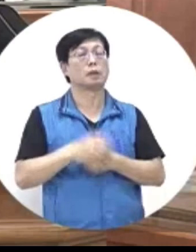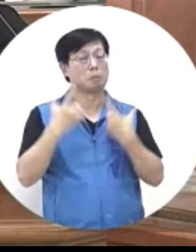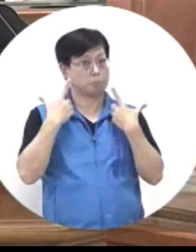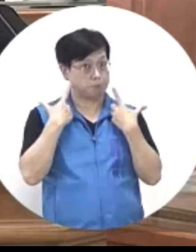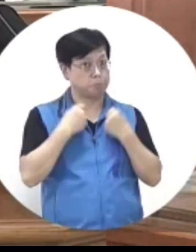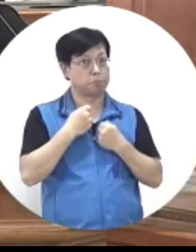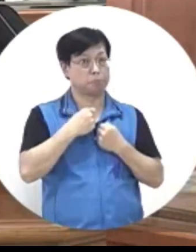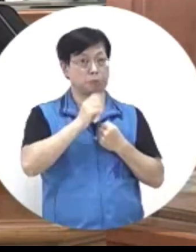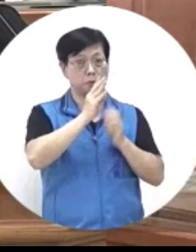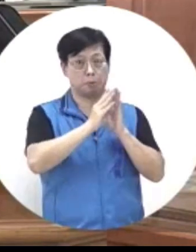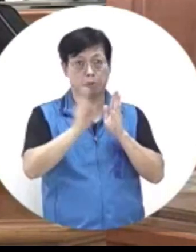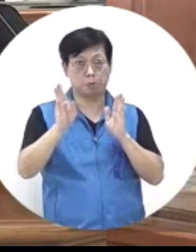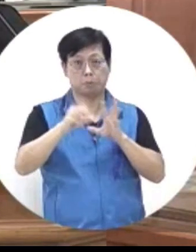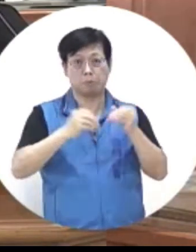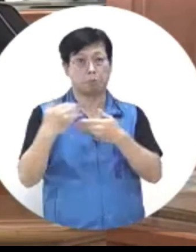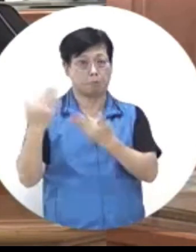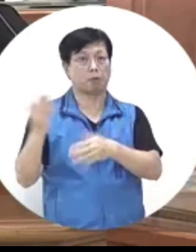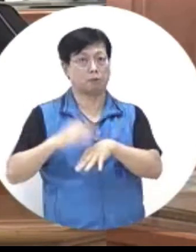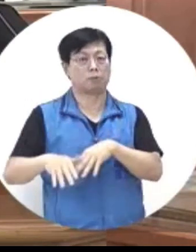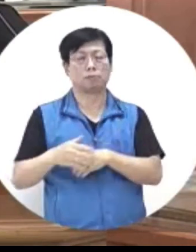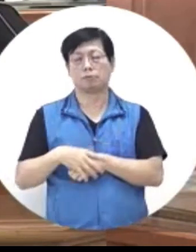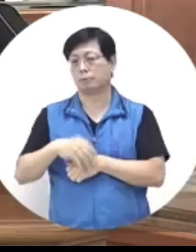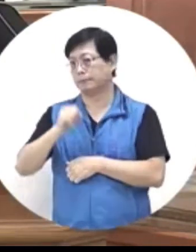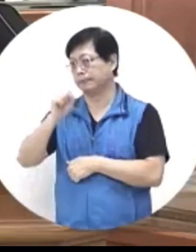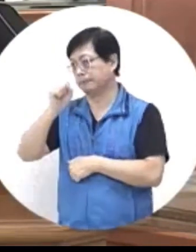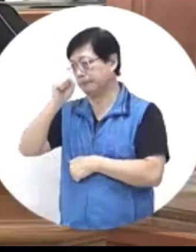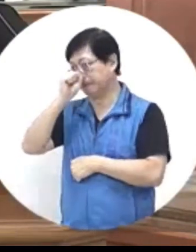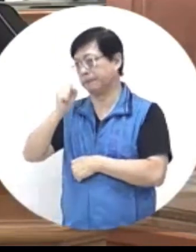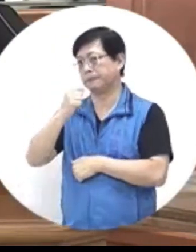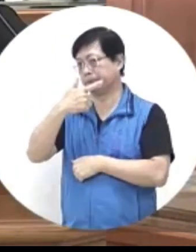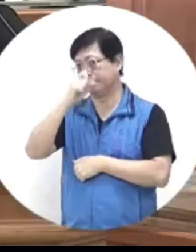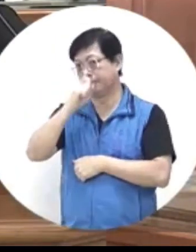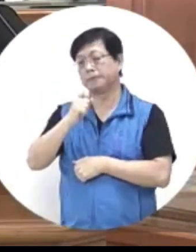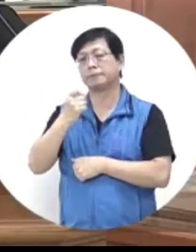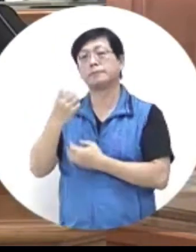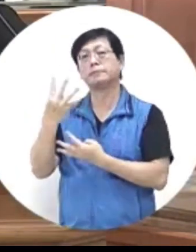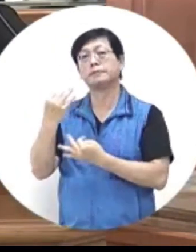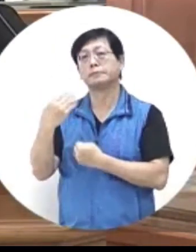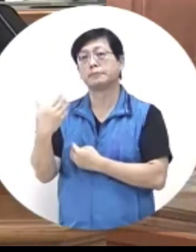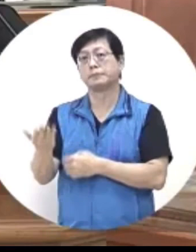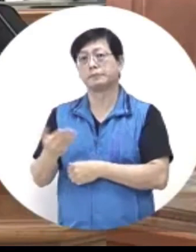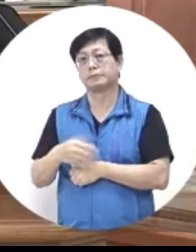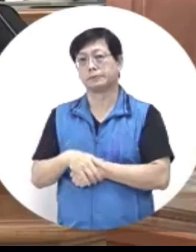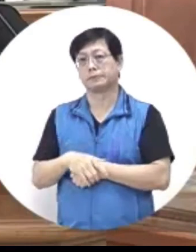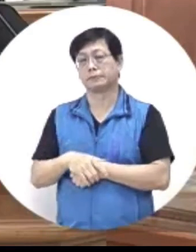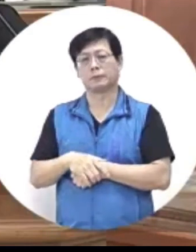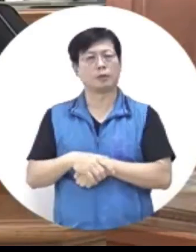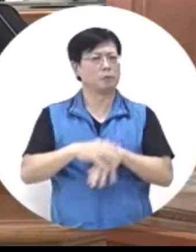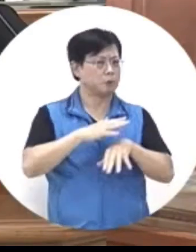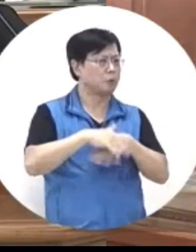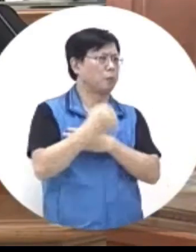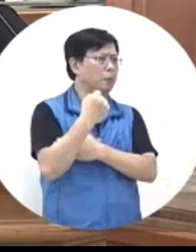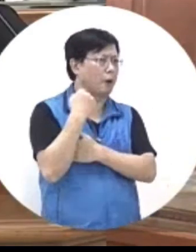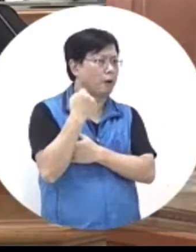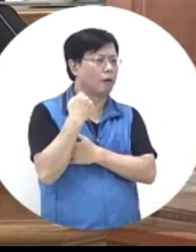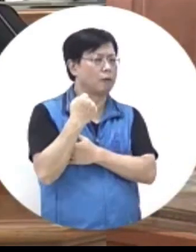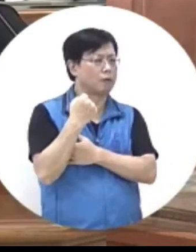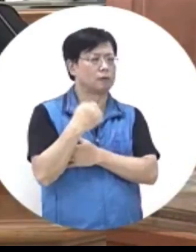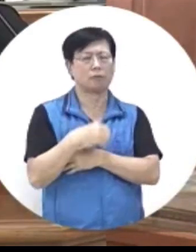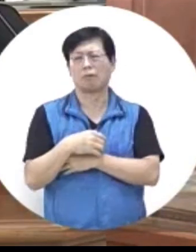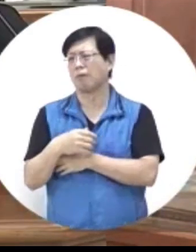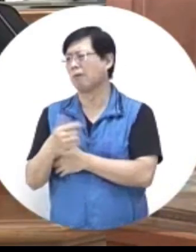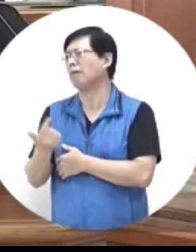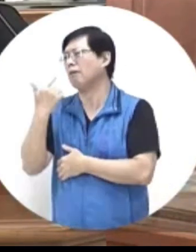资料一定会全部给我们家属。 好，非常好。什么时候会给？ 我们会尽快。 尽快是多久